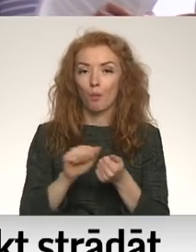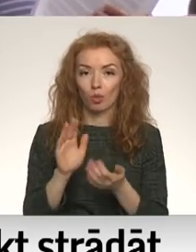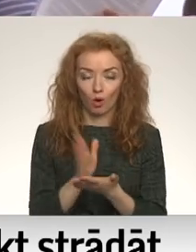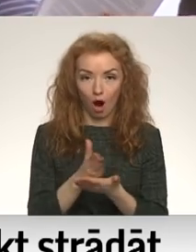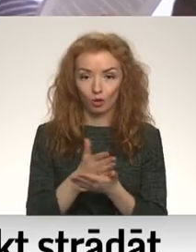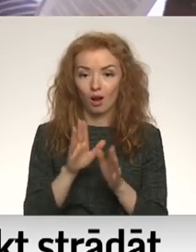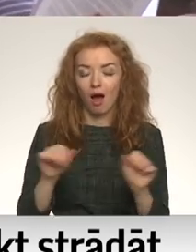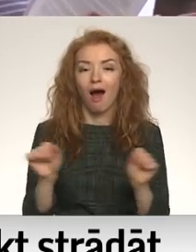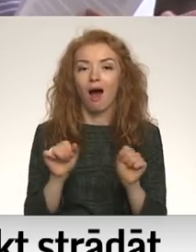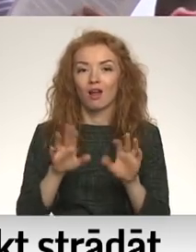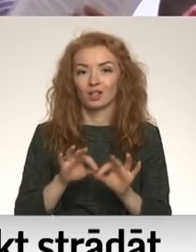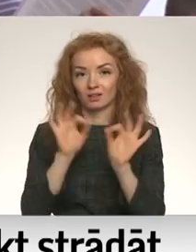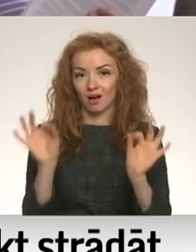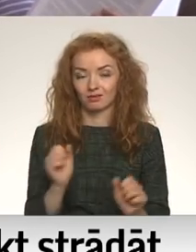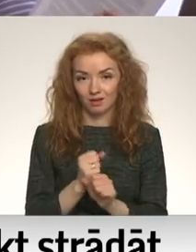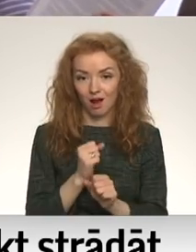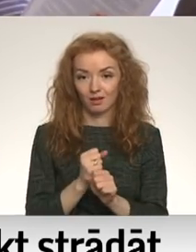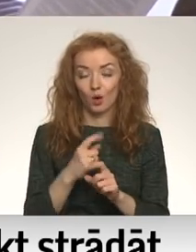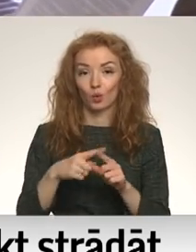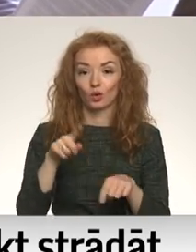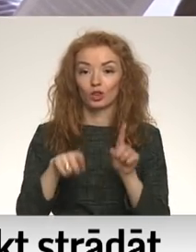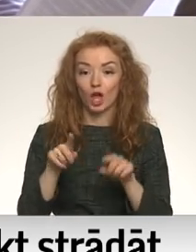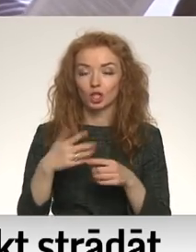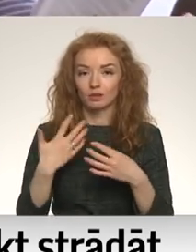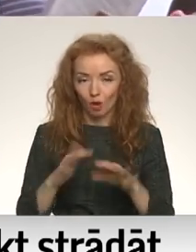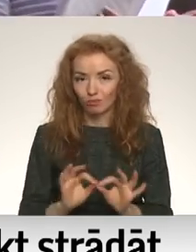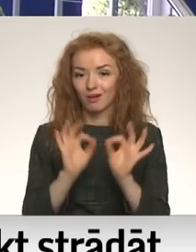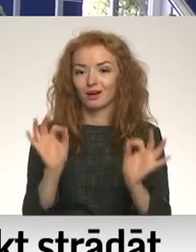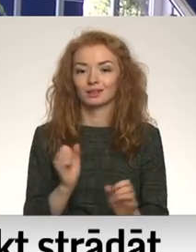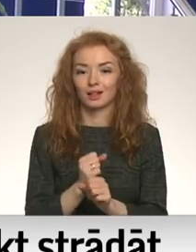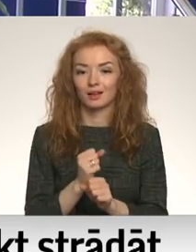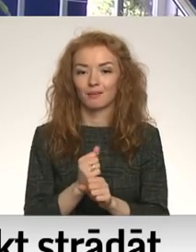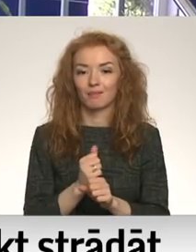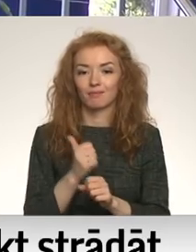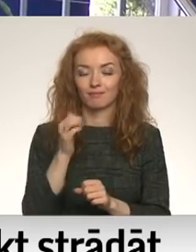iespējas ātrāk varētu sākt strādāt, un dažam jau tas esot izdevies.